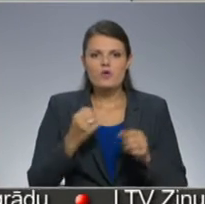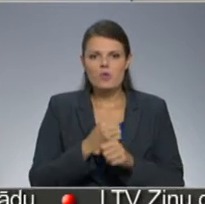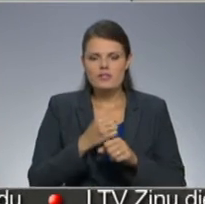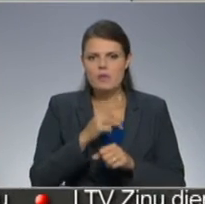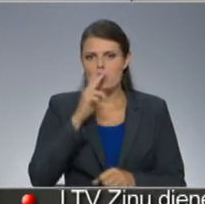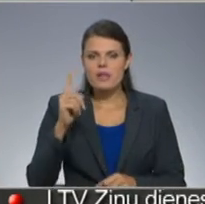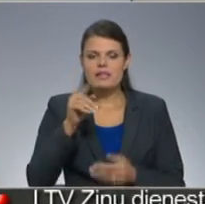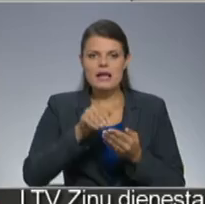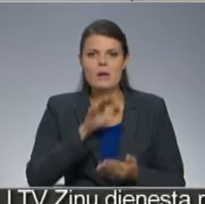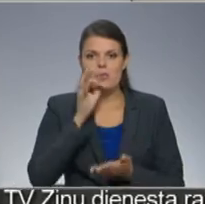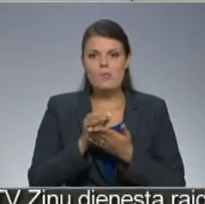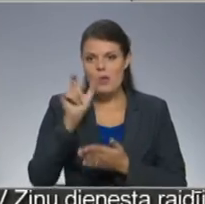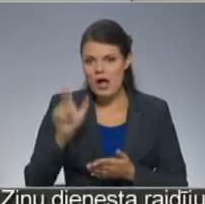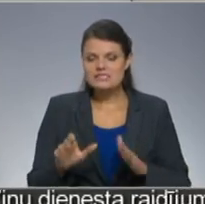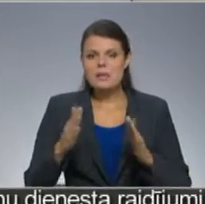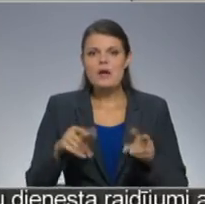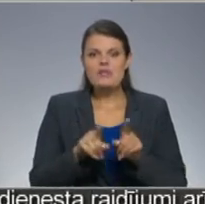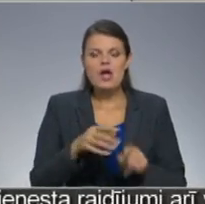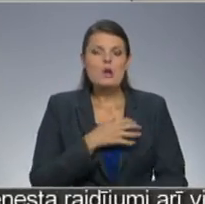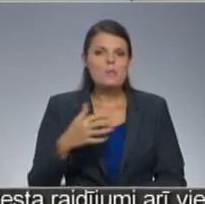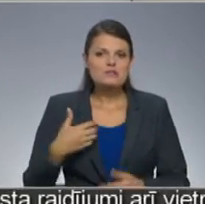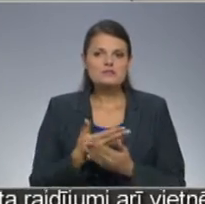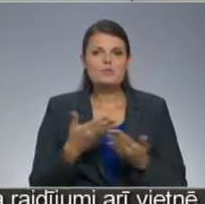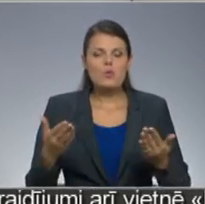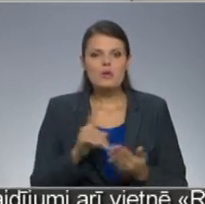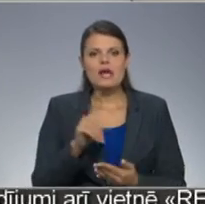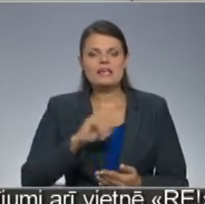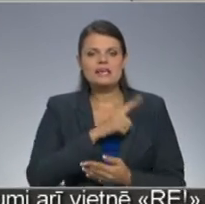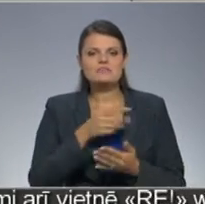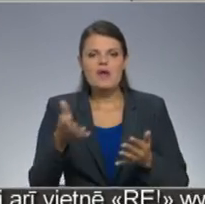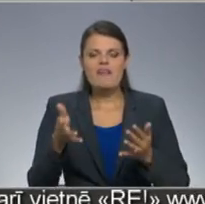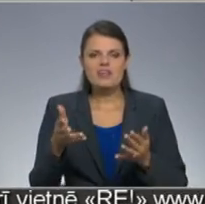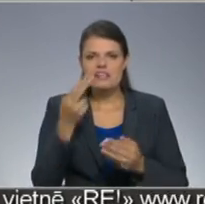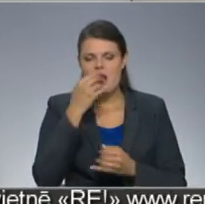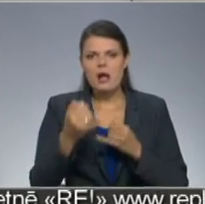ir iespēja efektīvāk apsaimniekot kapsētas. Un par šo pieredzi Vidzemes televīzija.